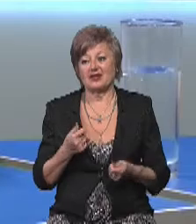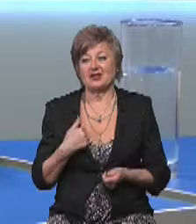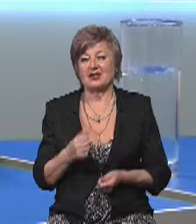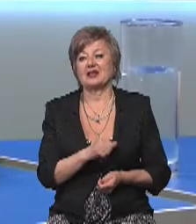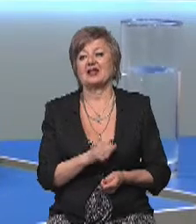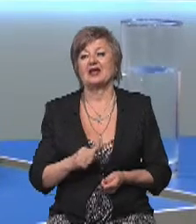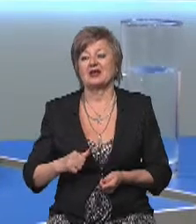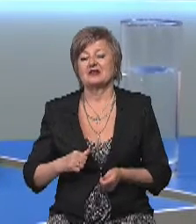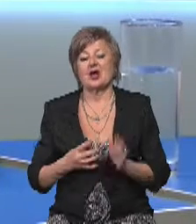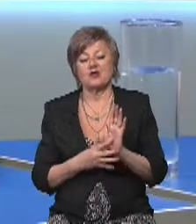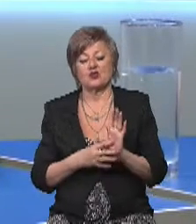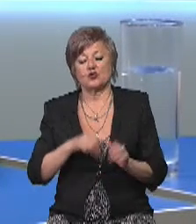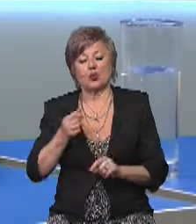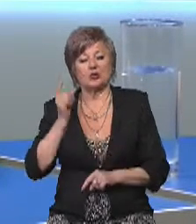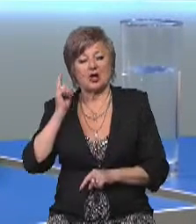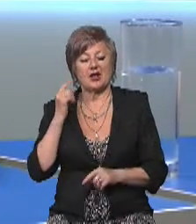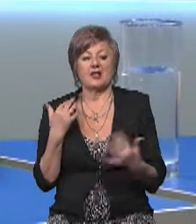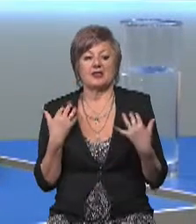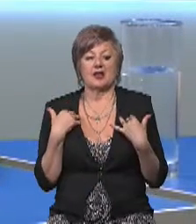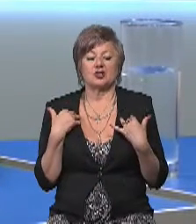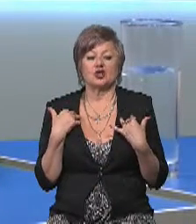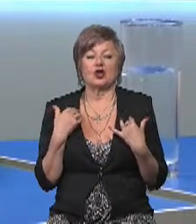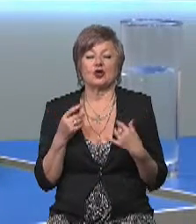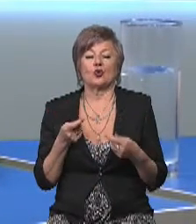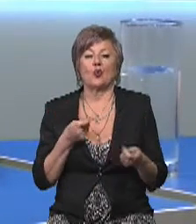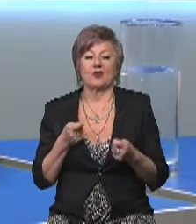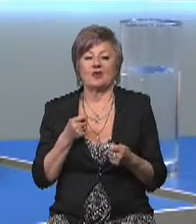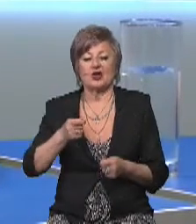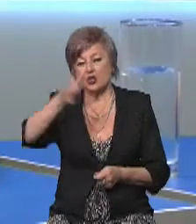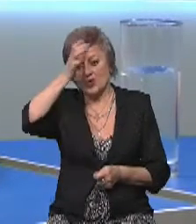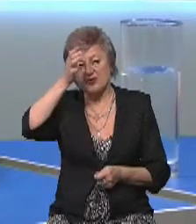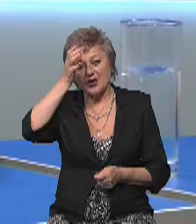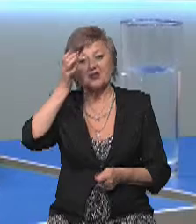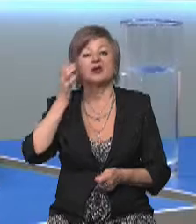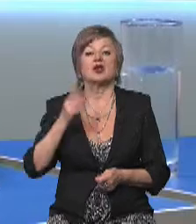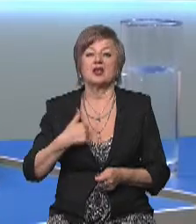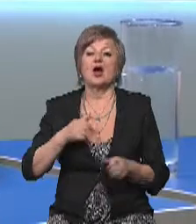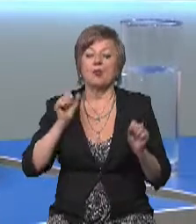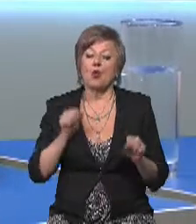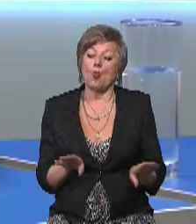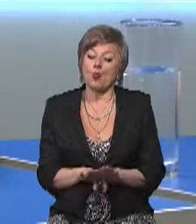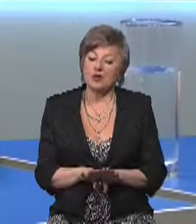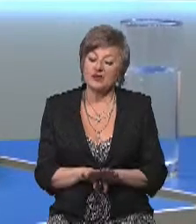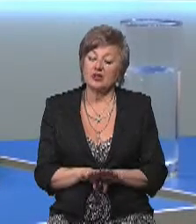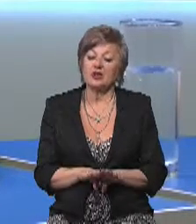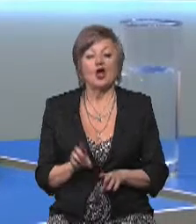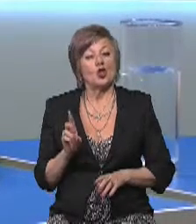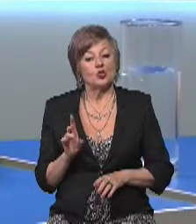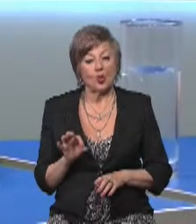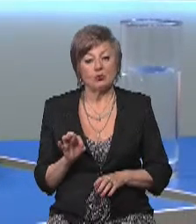працював 90-ті роки начальником управління освіти в місті Запоріжжя, я можу порівнювати. Але